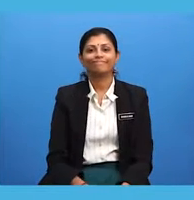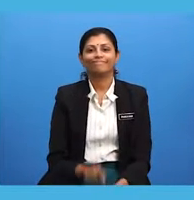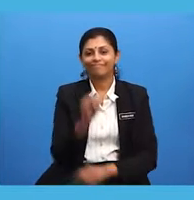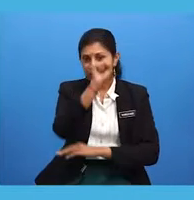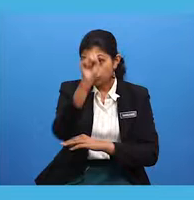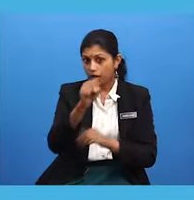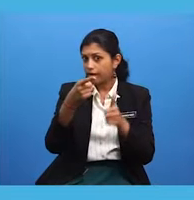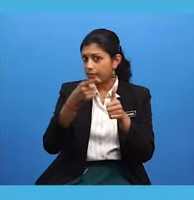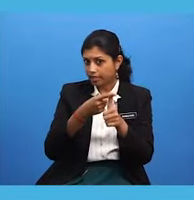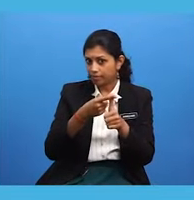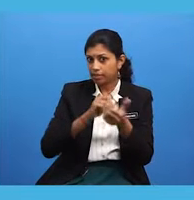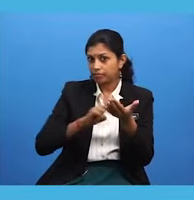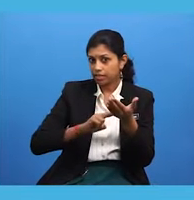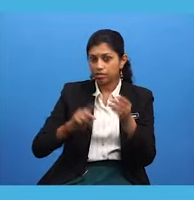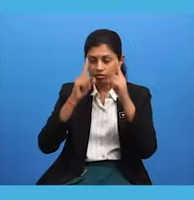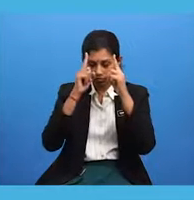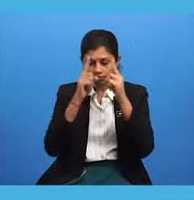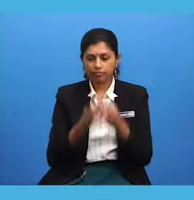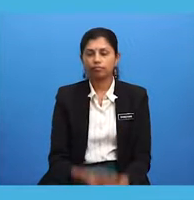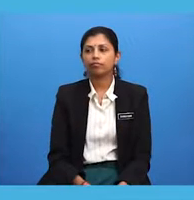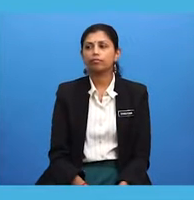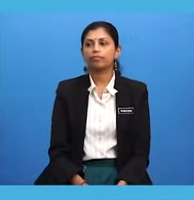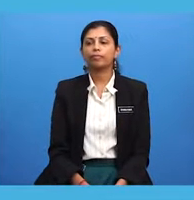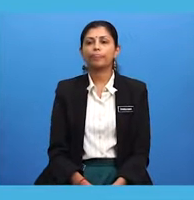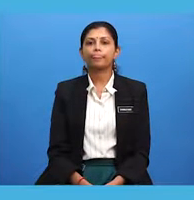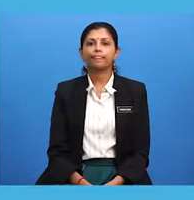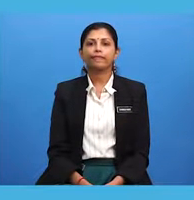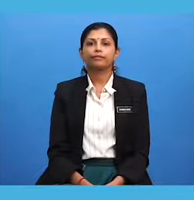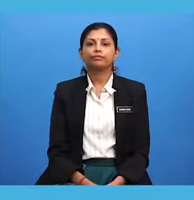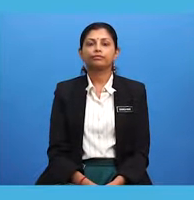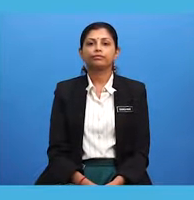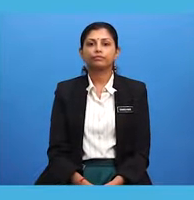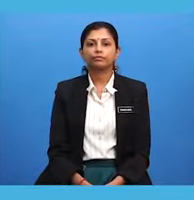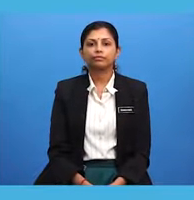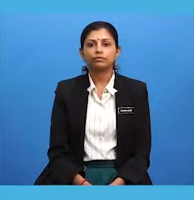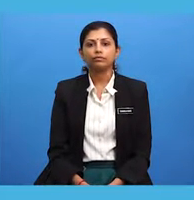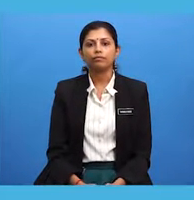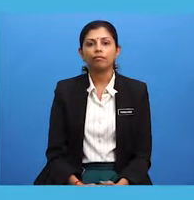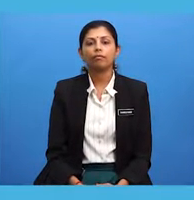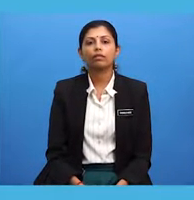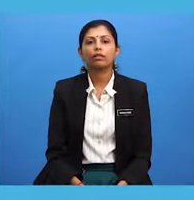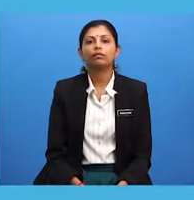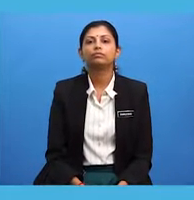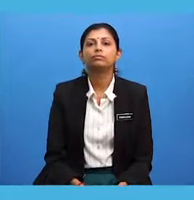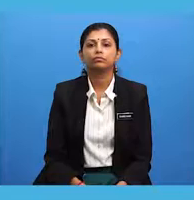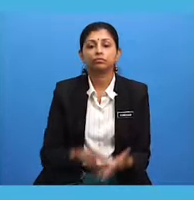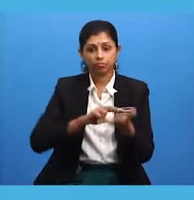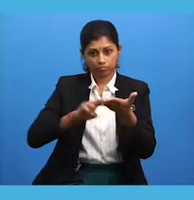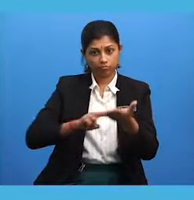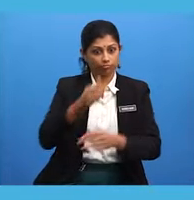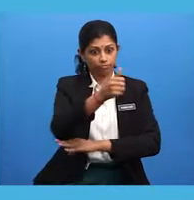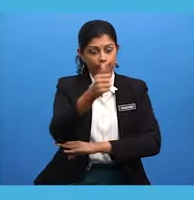pertama, hormon yang manakah merangsang pengovulan? A.